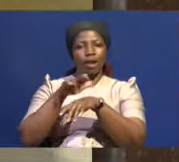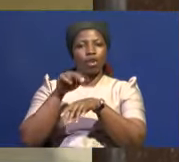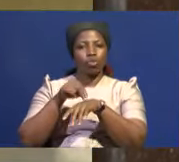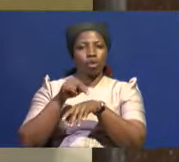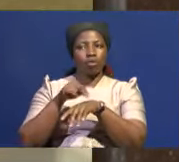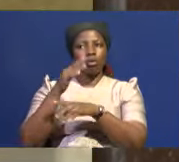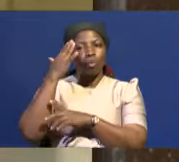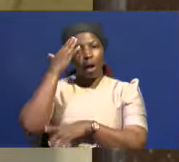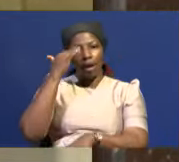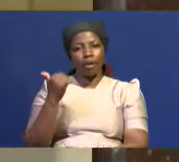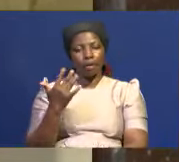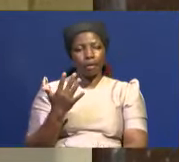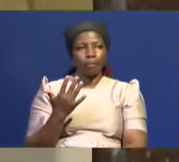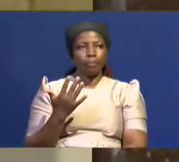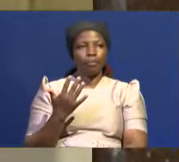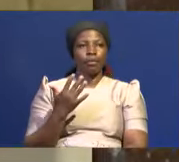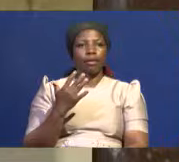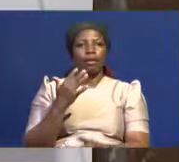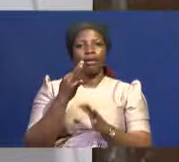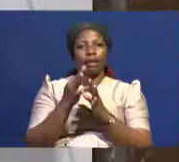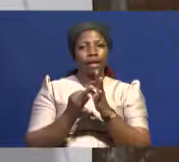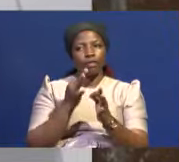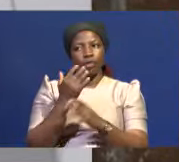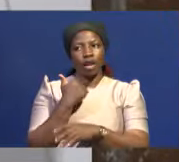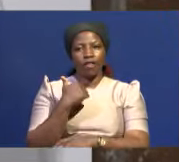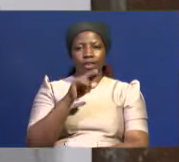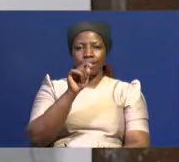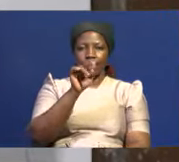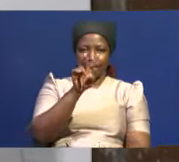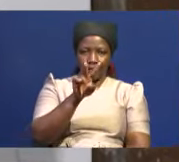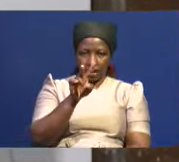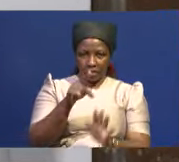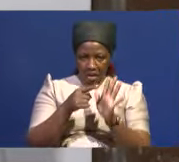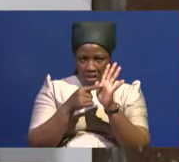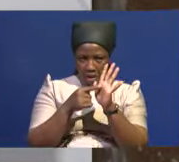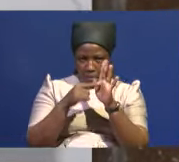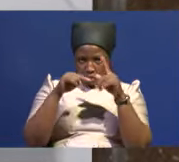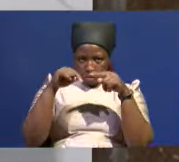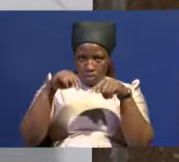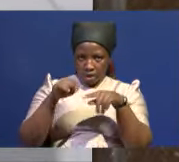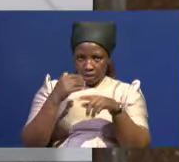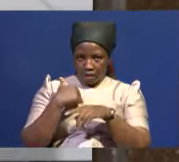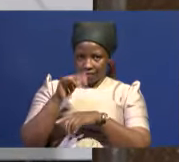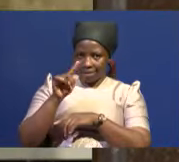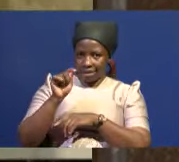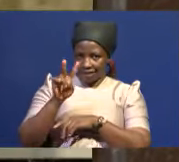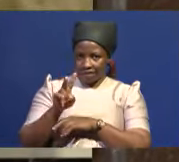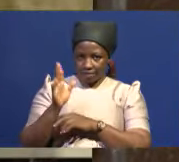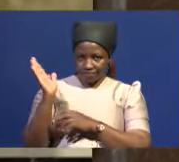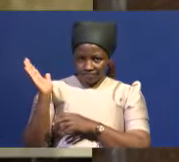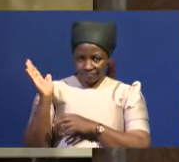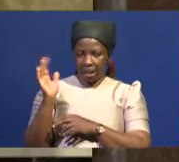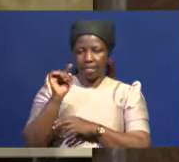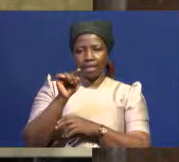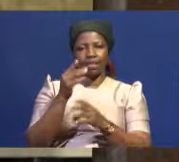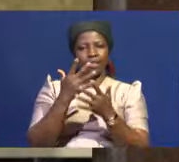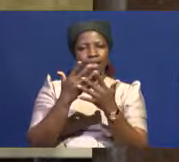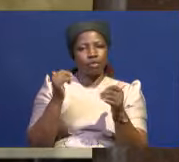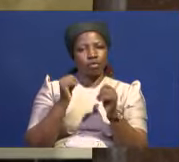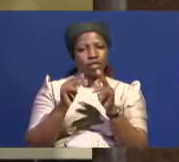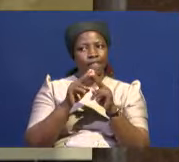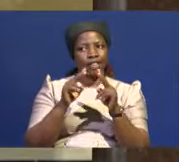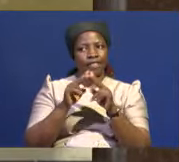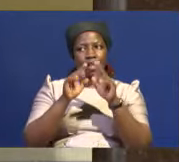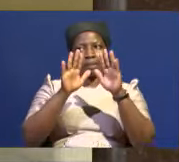Kwa sababu tukiwa na television kama ilivyo sasa ni kitu ambacho ni cha